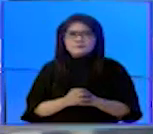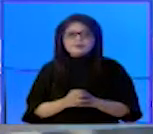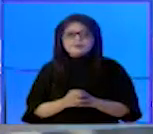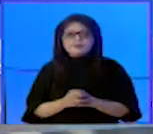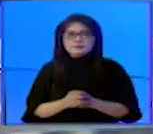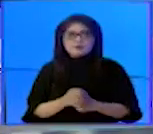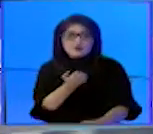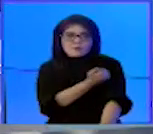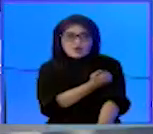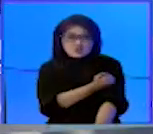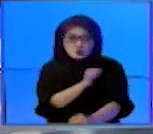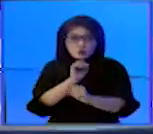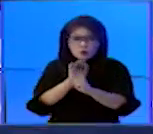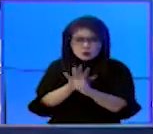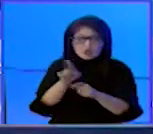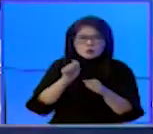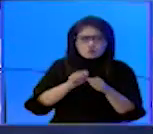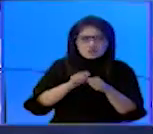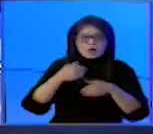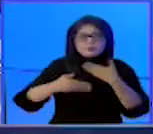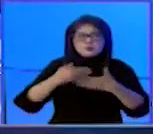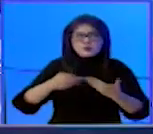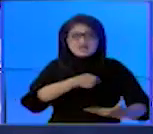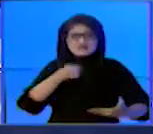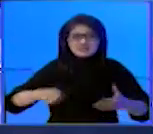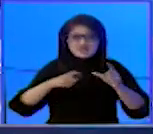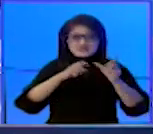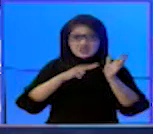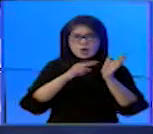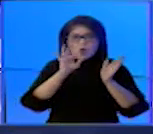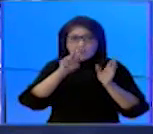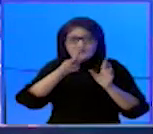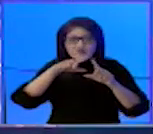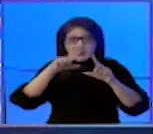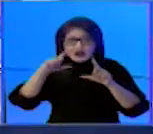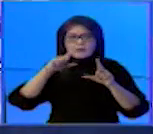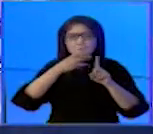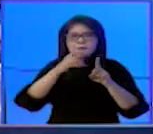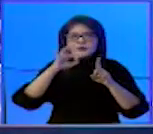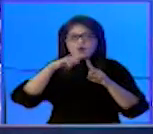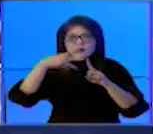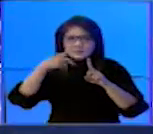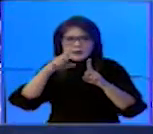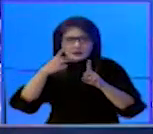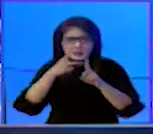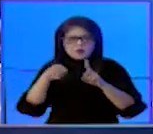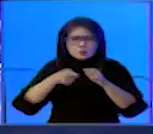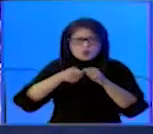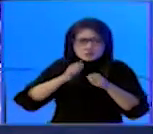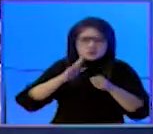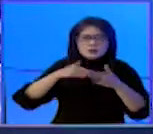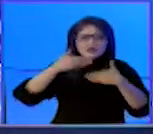Sementara itu, vaksin corona buatan perusahaan Cina Sinovac Biotech siap menjalani uji klinis tahap 3. Presiden